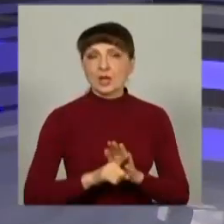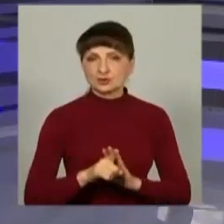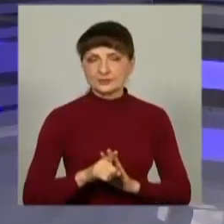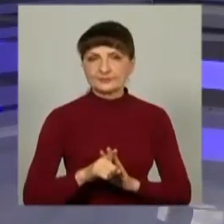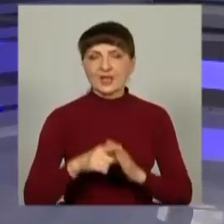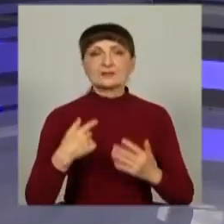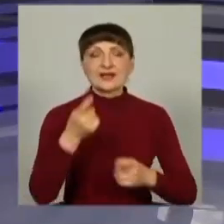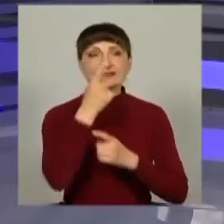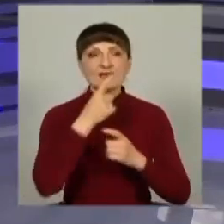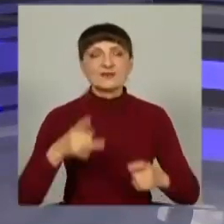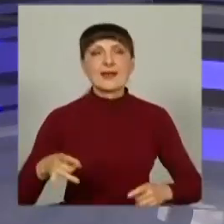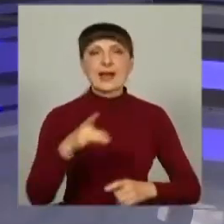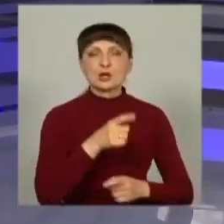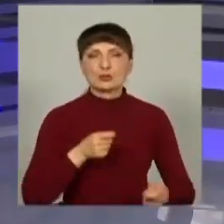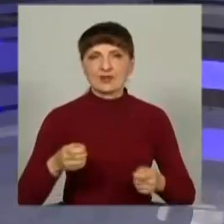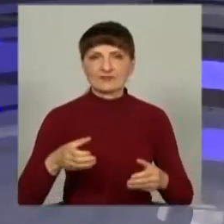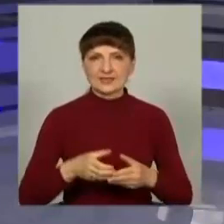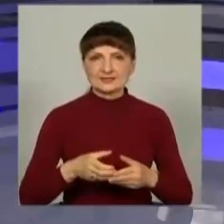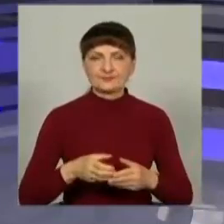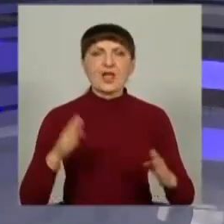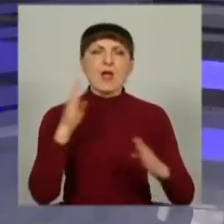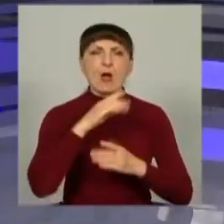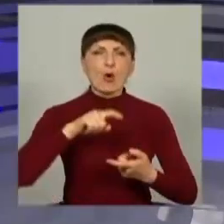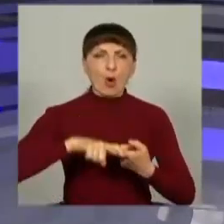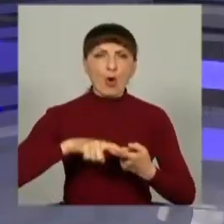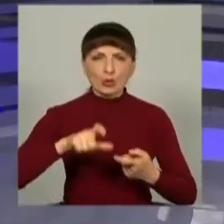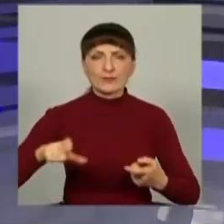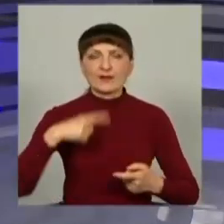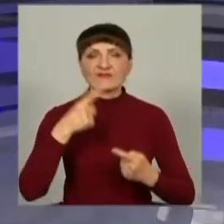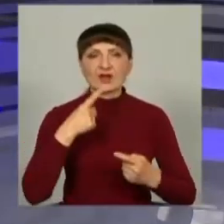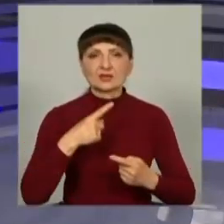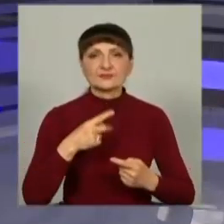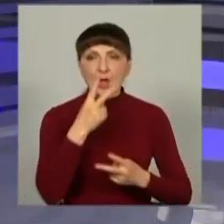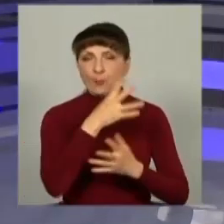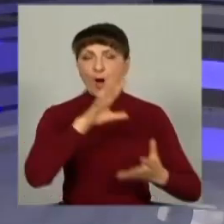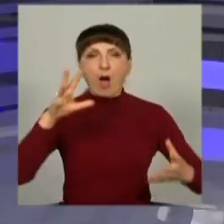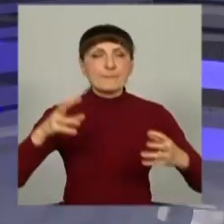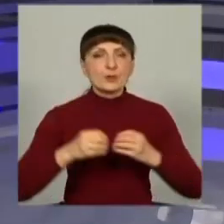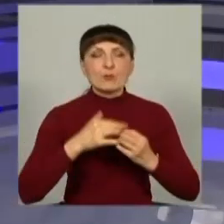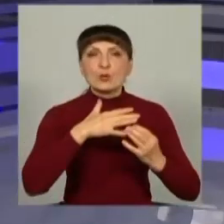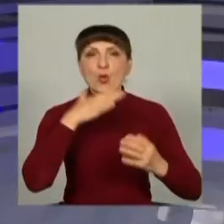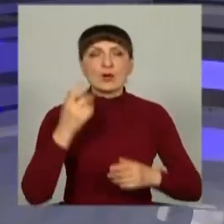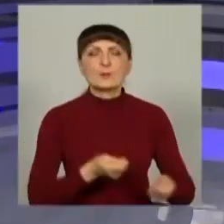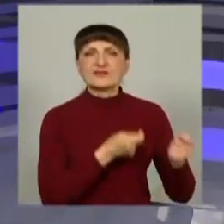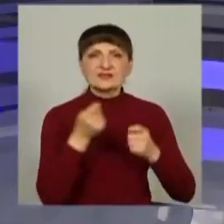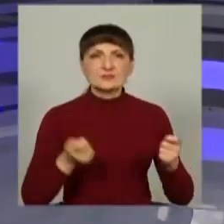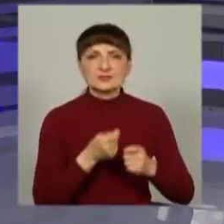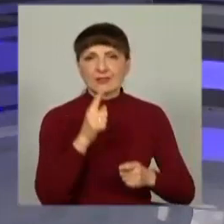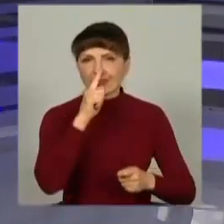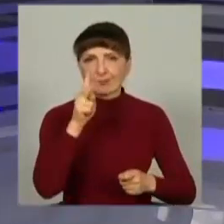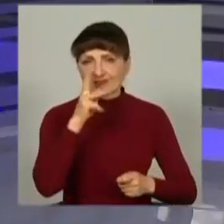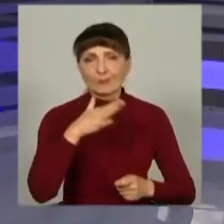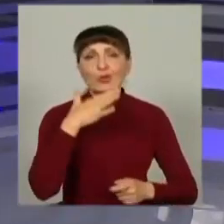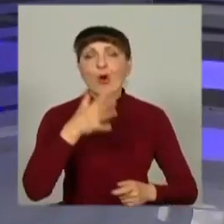так заявили районные власти экологи утверждают что судя по объему его сюда привозили не один год и